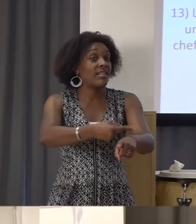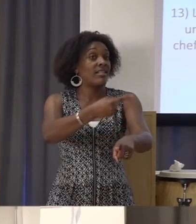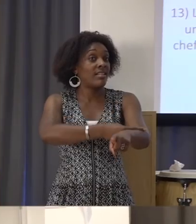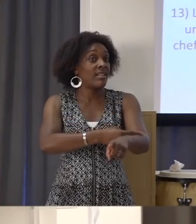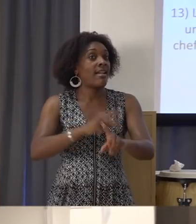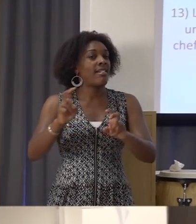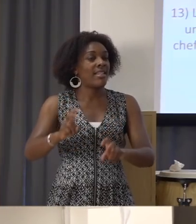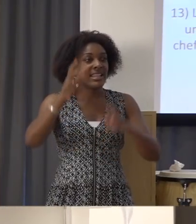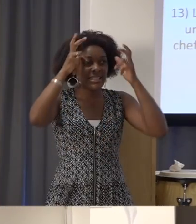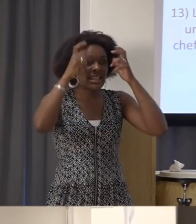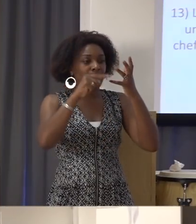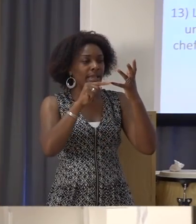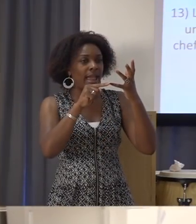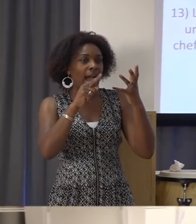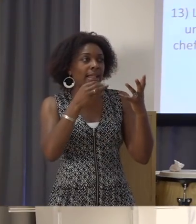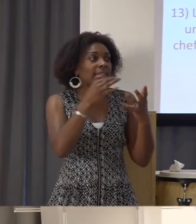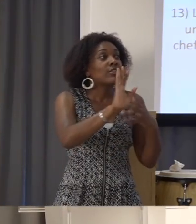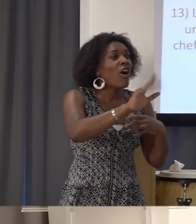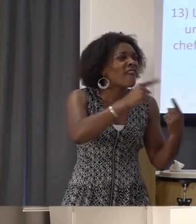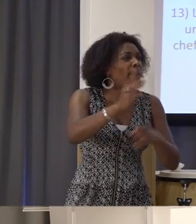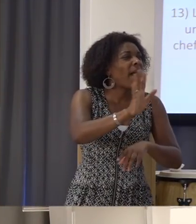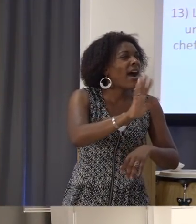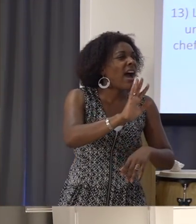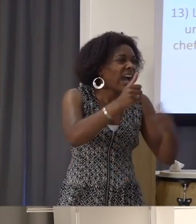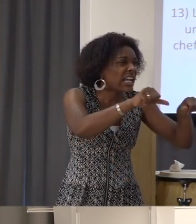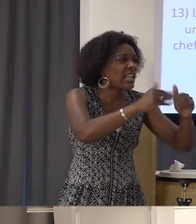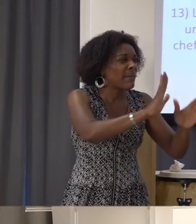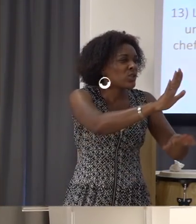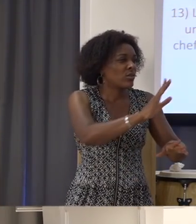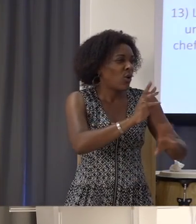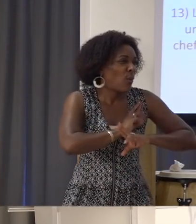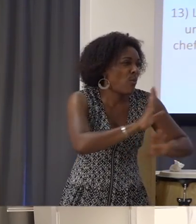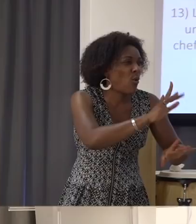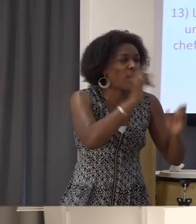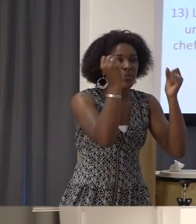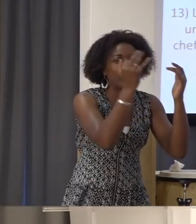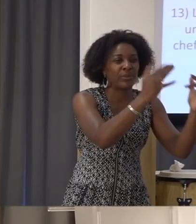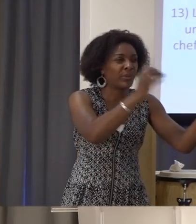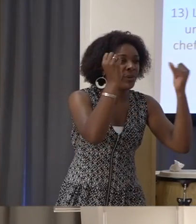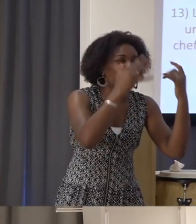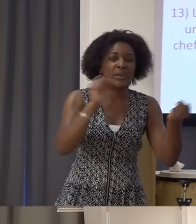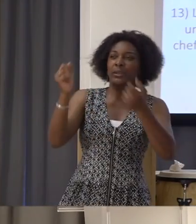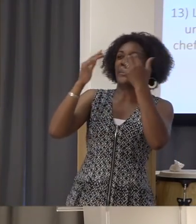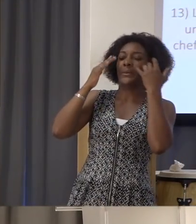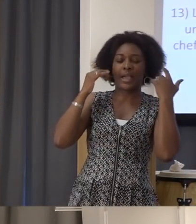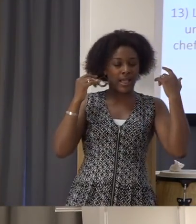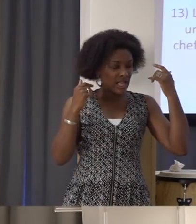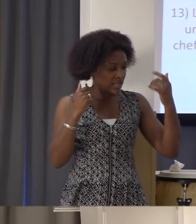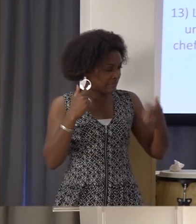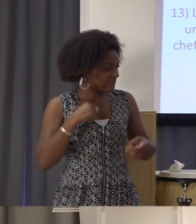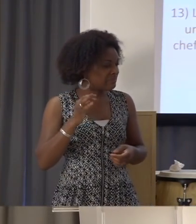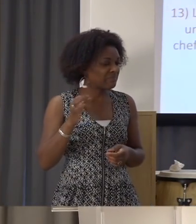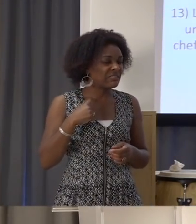L'esprit commence par vous éloigner de la présence de Dieu. L'esprit commence par vous éloigner du